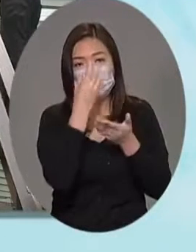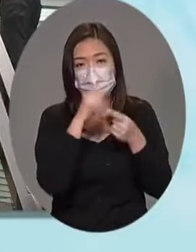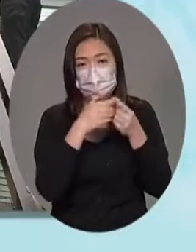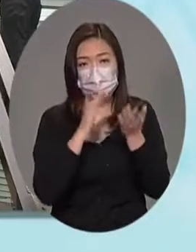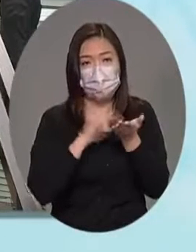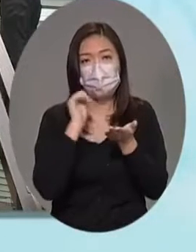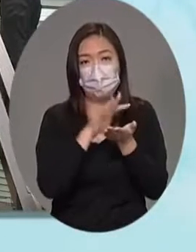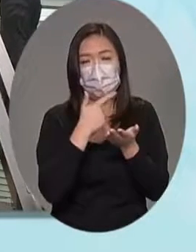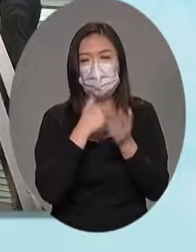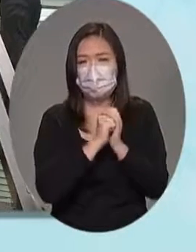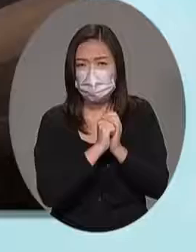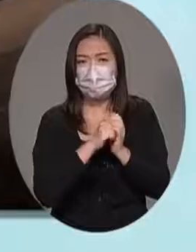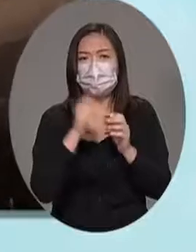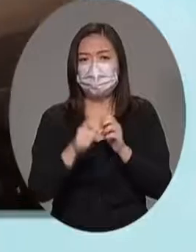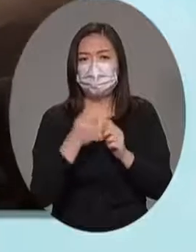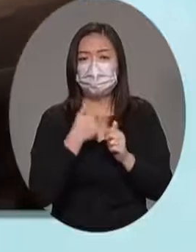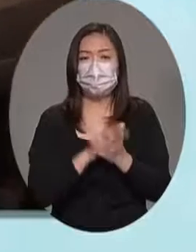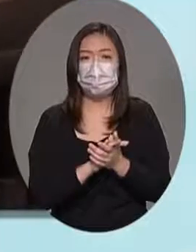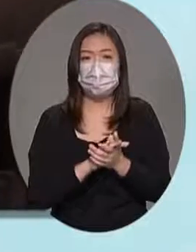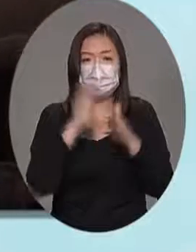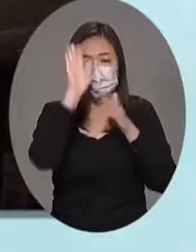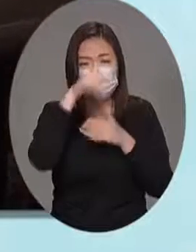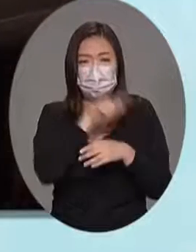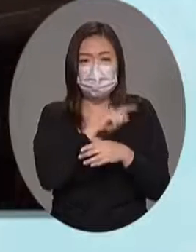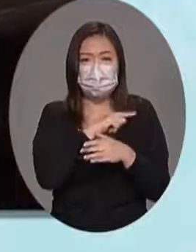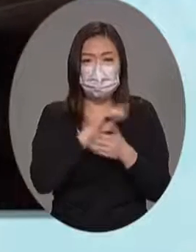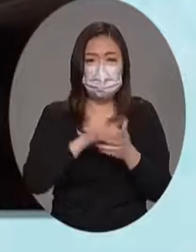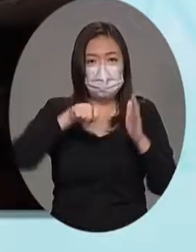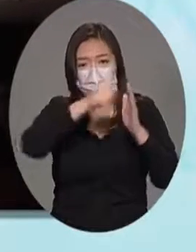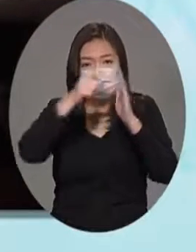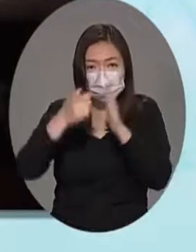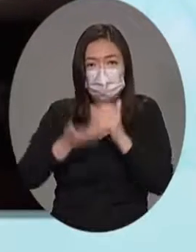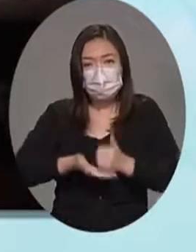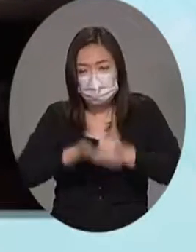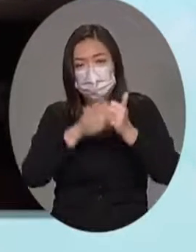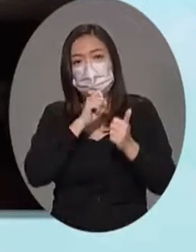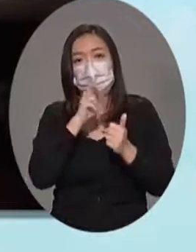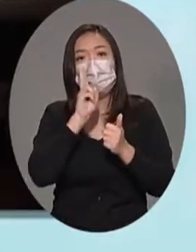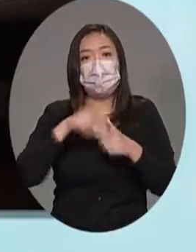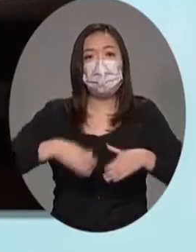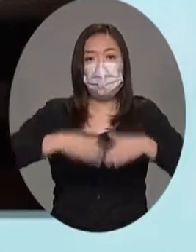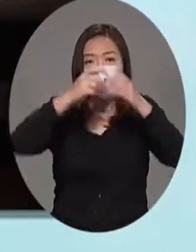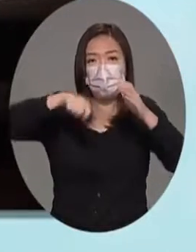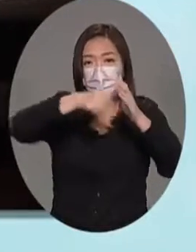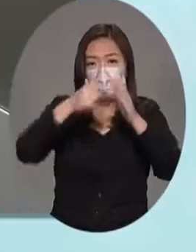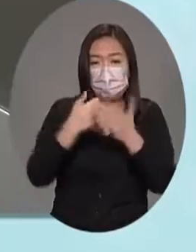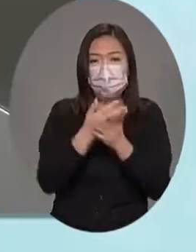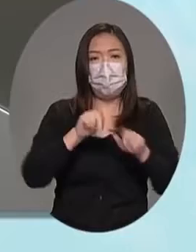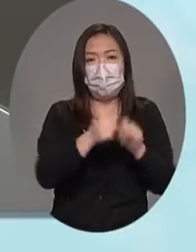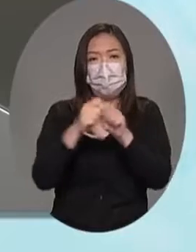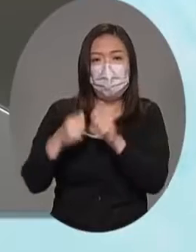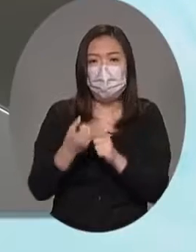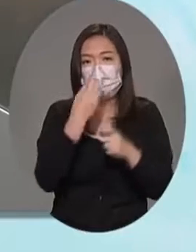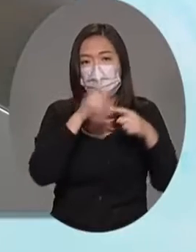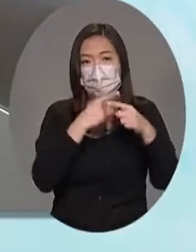求就事件召開聆訊。他期望自己的作品能夠得到尊重，說如果雕塑受到任何破壞，